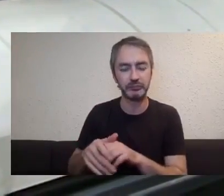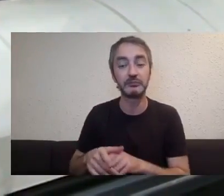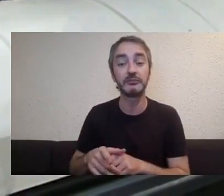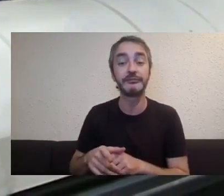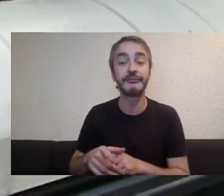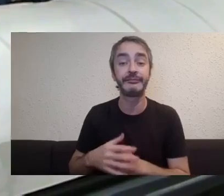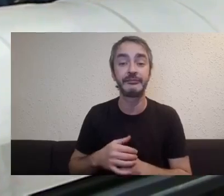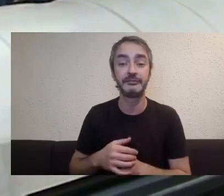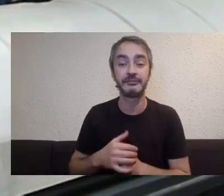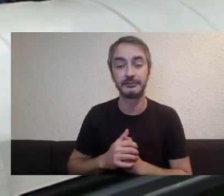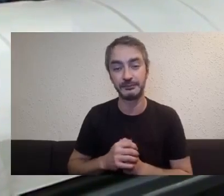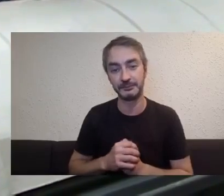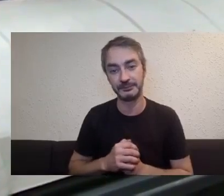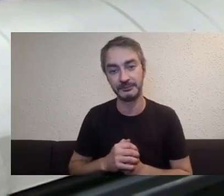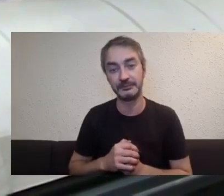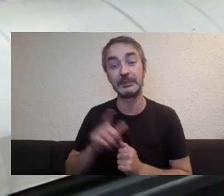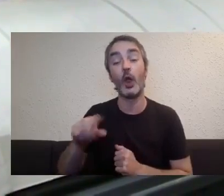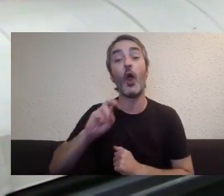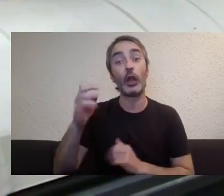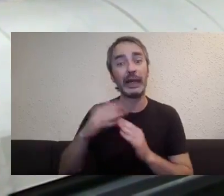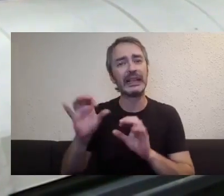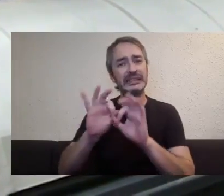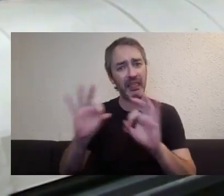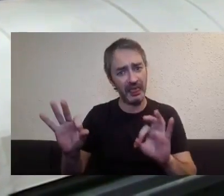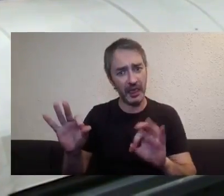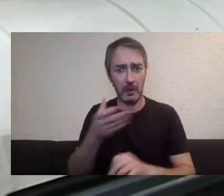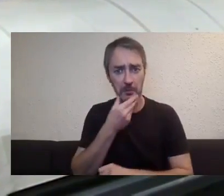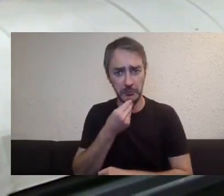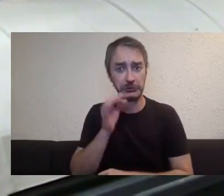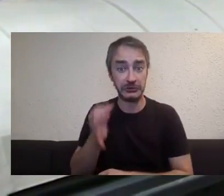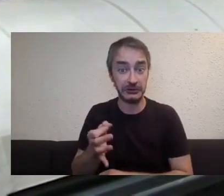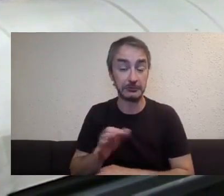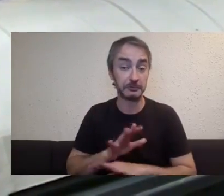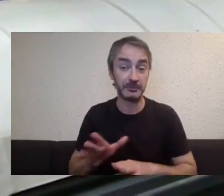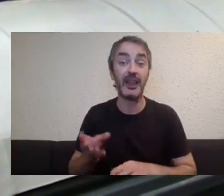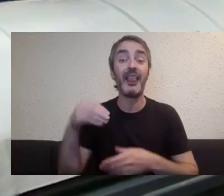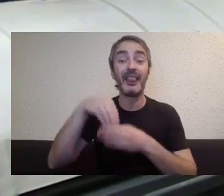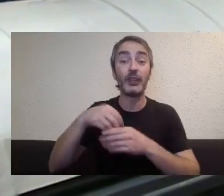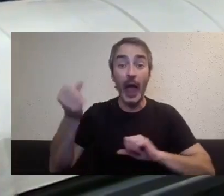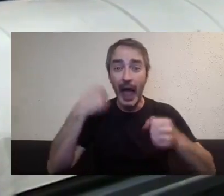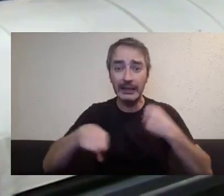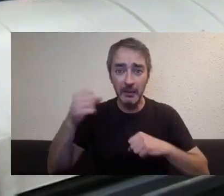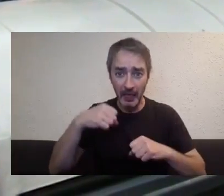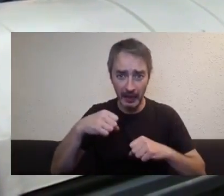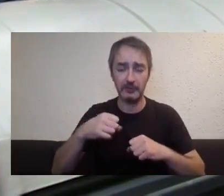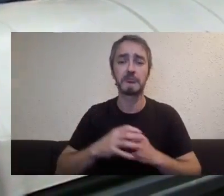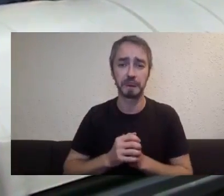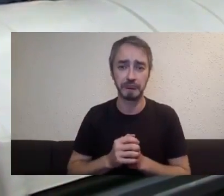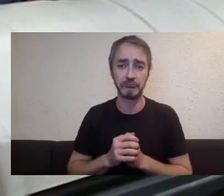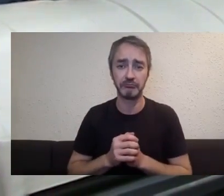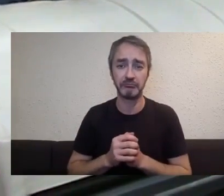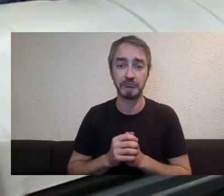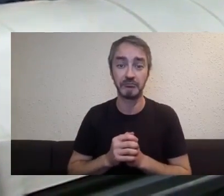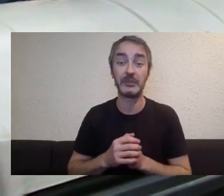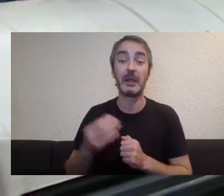Fins fa 3 setmanes encara podia veure la casa, que també era bastant maquet. Senzilla, però maca. I res, activitats així